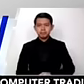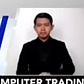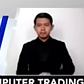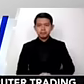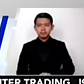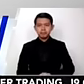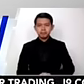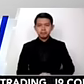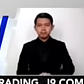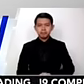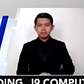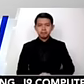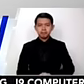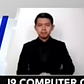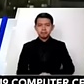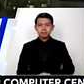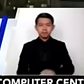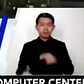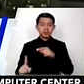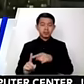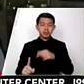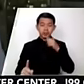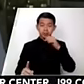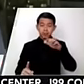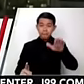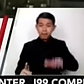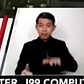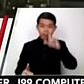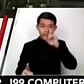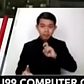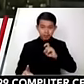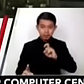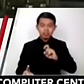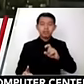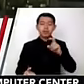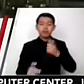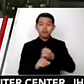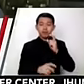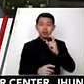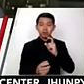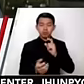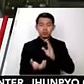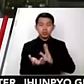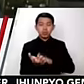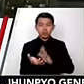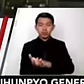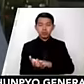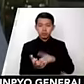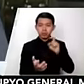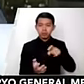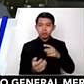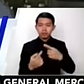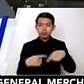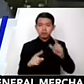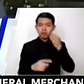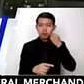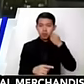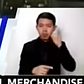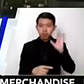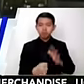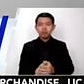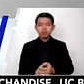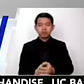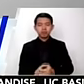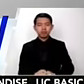na galing eskwela dalawa po dito sa ano pag kabila kanan at saka kaliwa balikat Tapos ito bali po